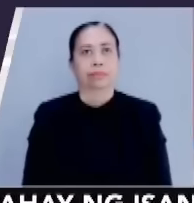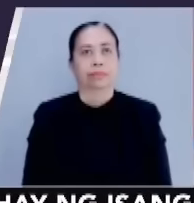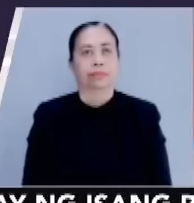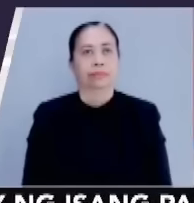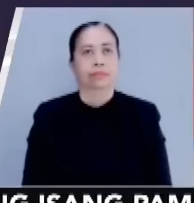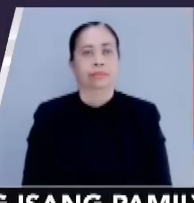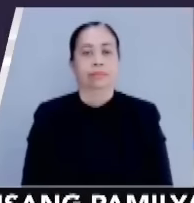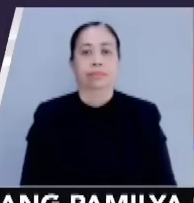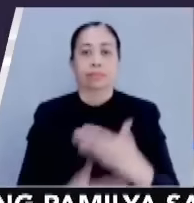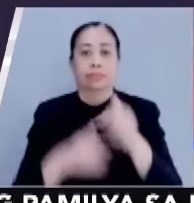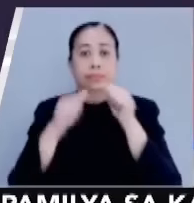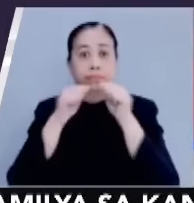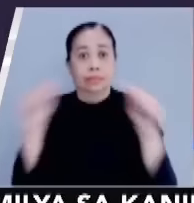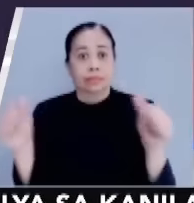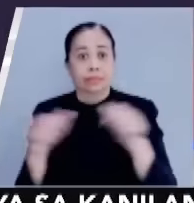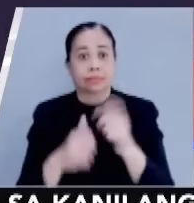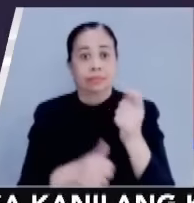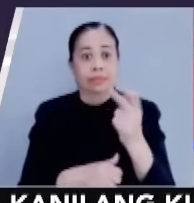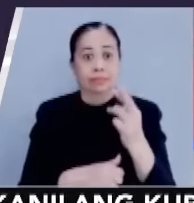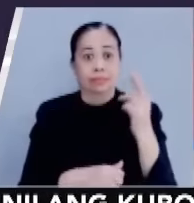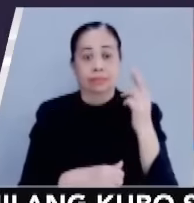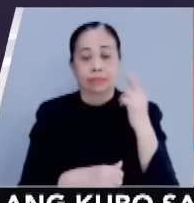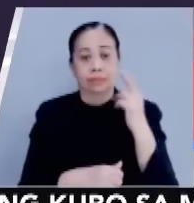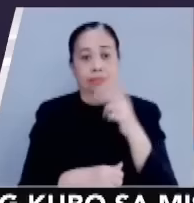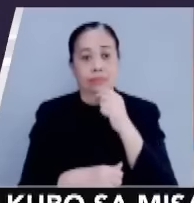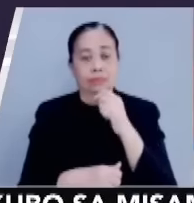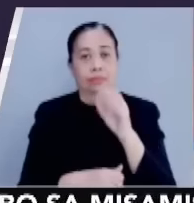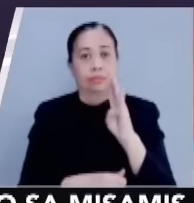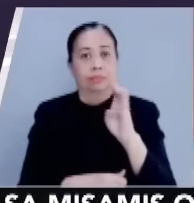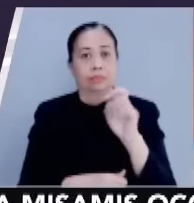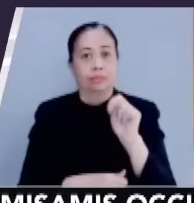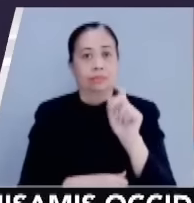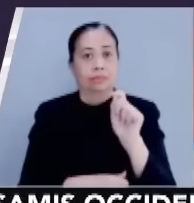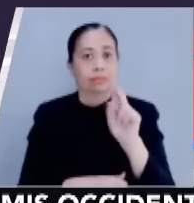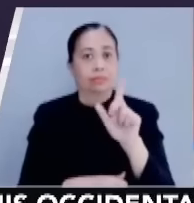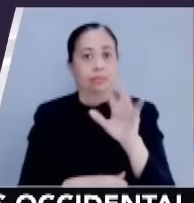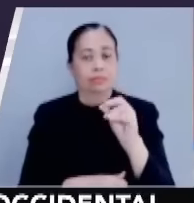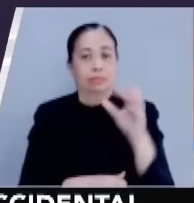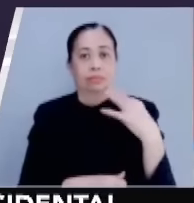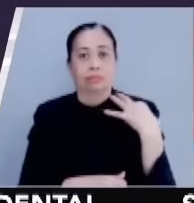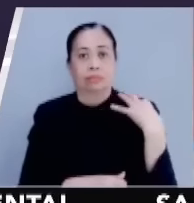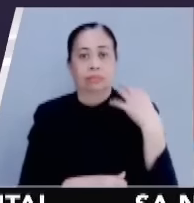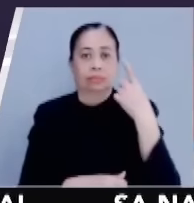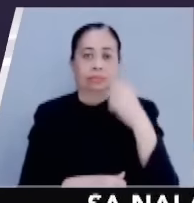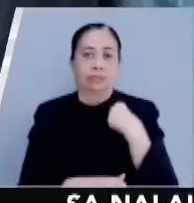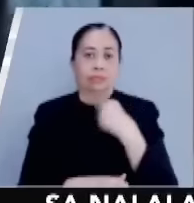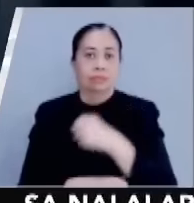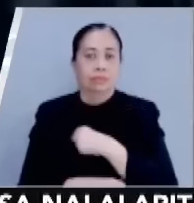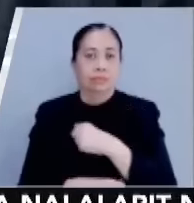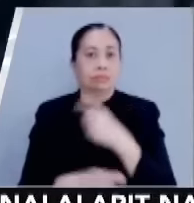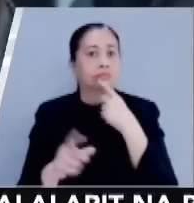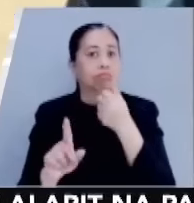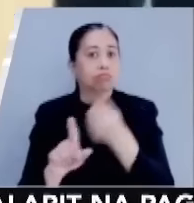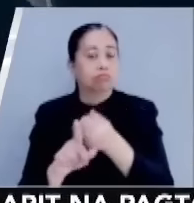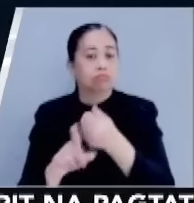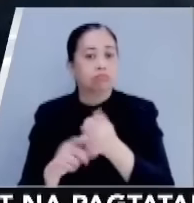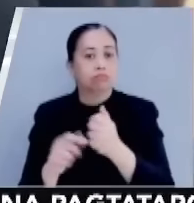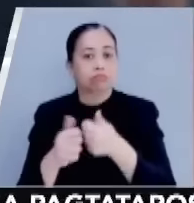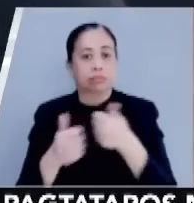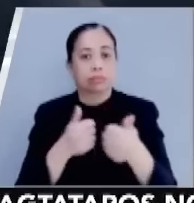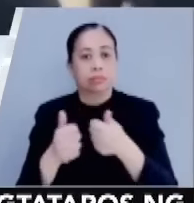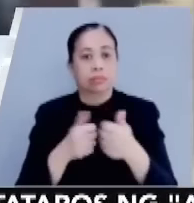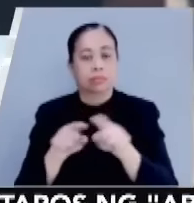Nag-anunsyo rin ang TV at radio personality na si Ben Tulfo ng kanyang kandidatura sa pagka-senador. Ayon sa kanya, tatakbo siya